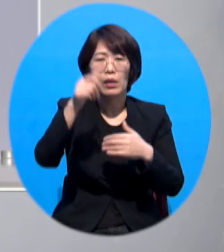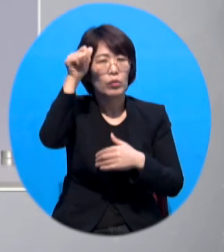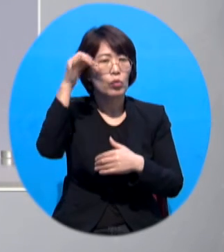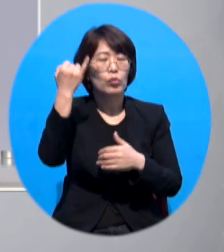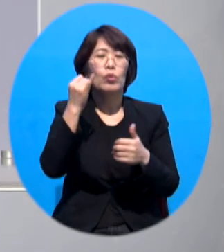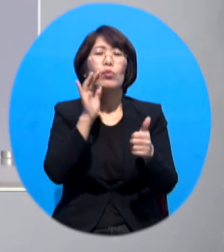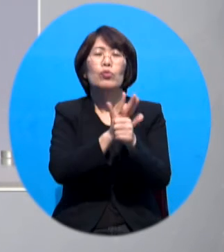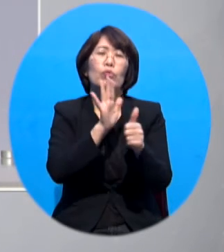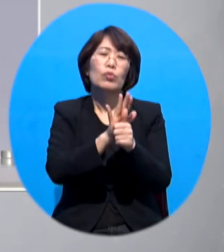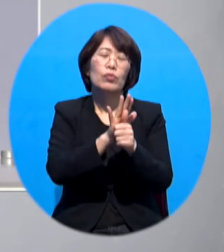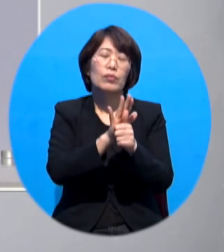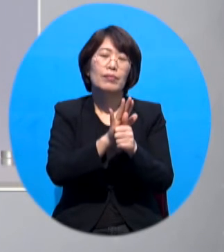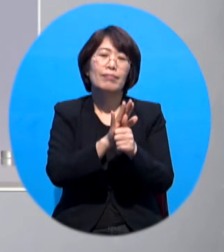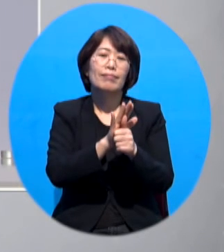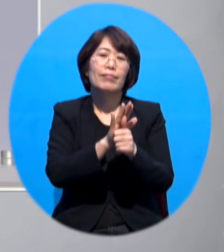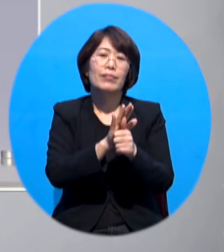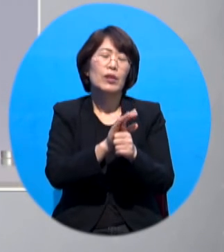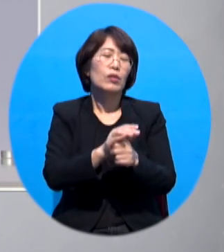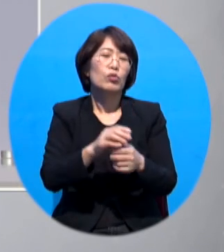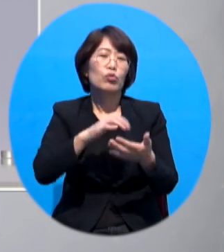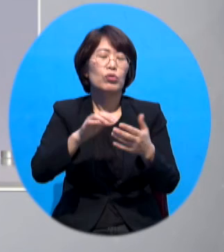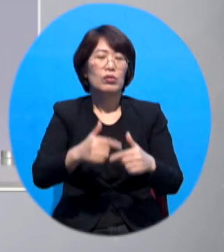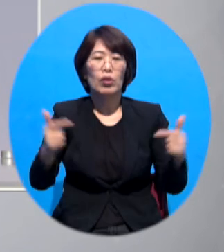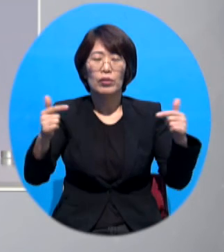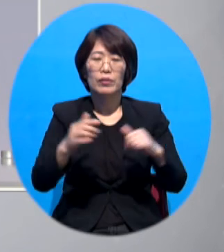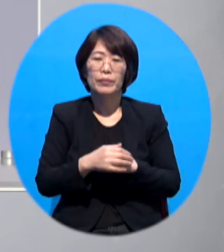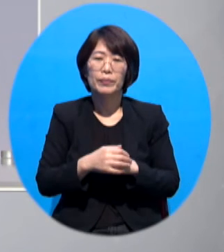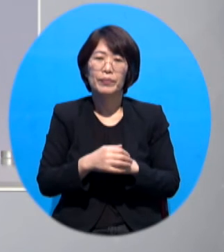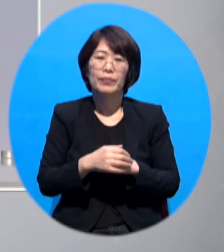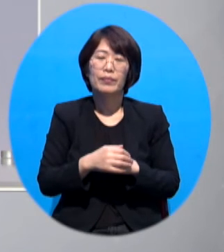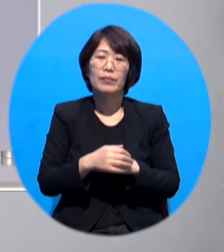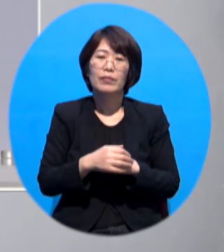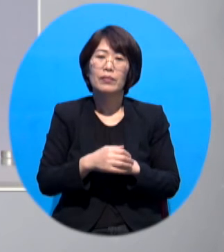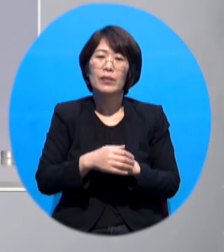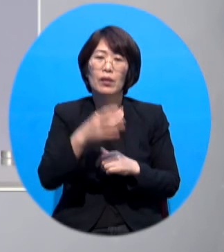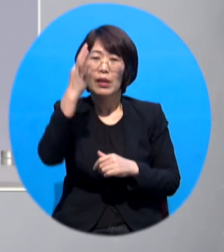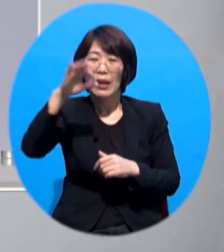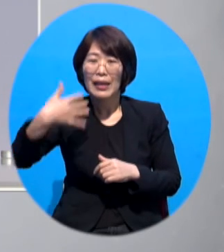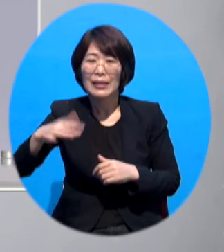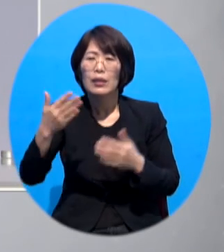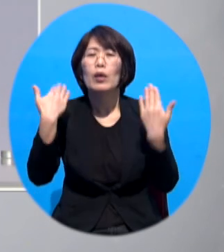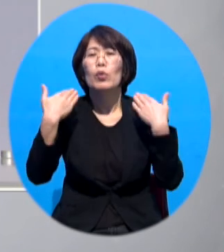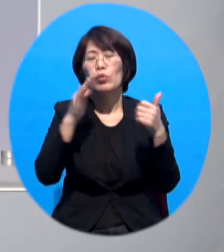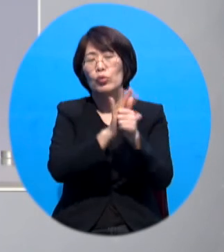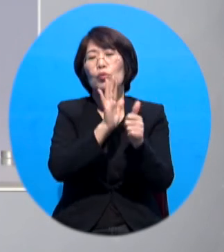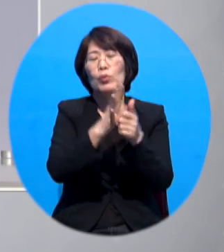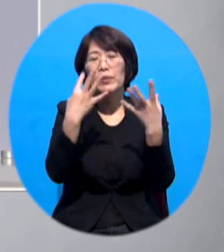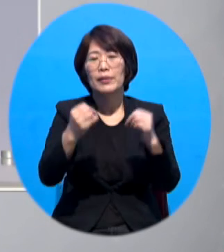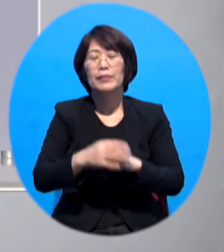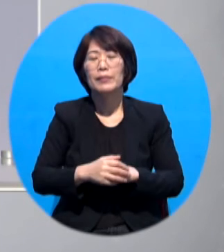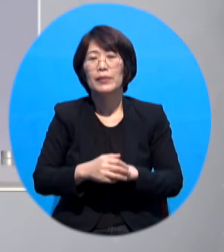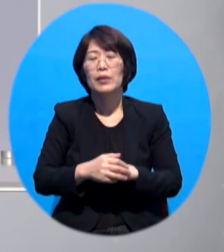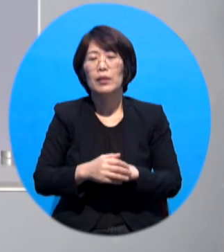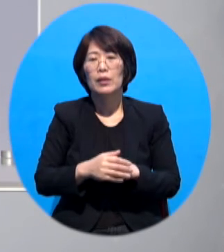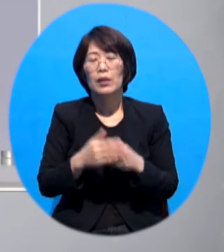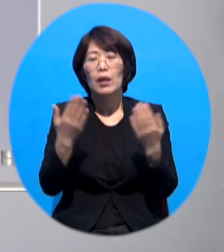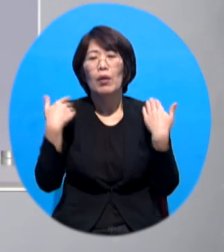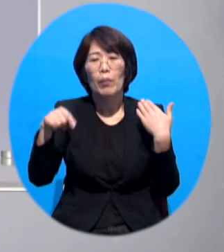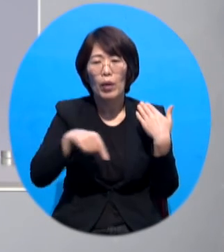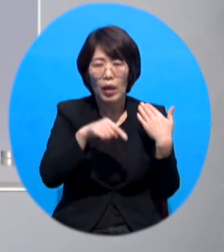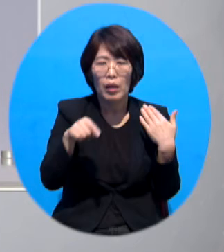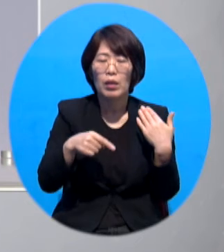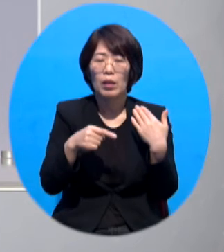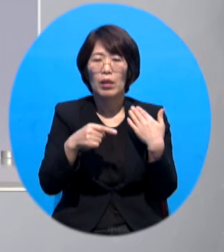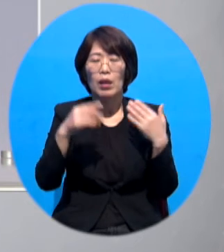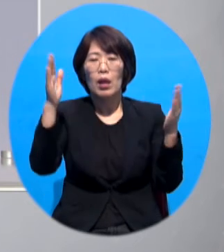정말 대폭 1과 있어요 비가 비인가 대안학교 에 대한 지원도 마찬가지입니다 학교가 이렇게 아이들의